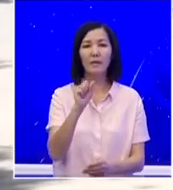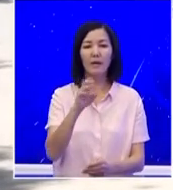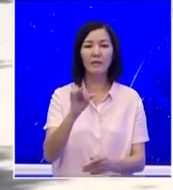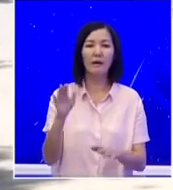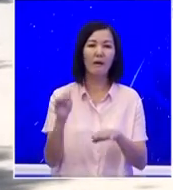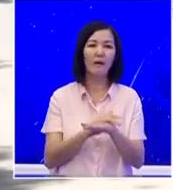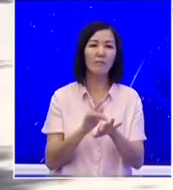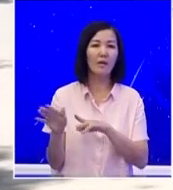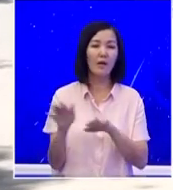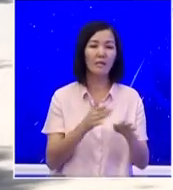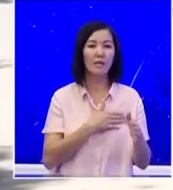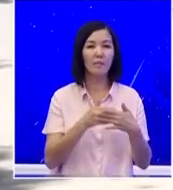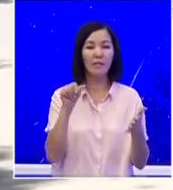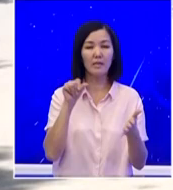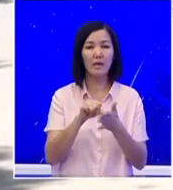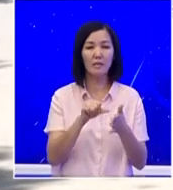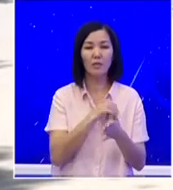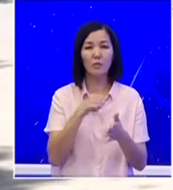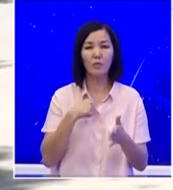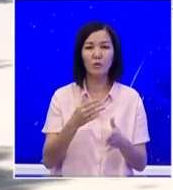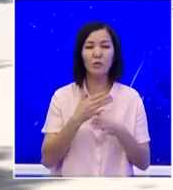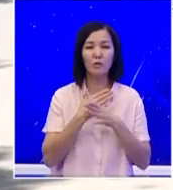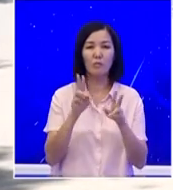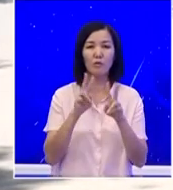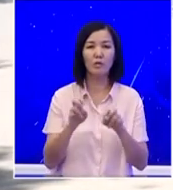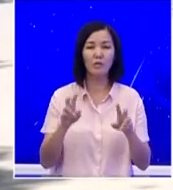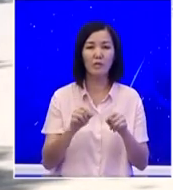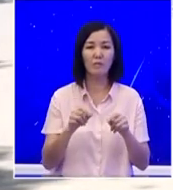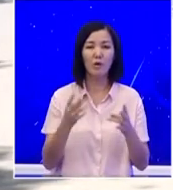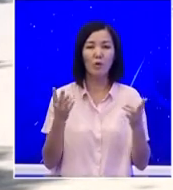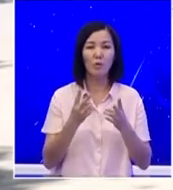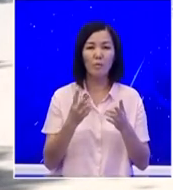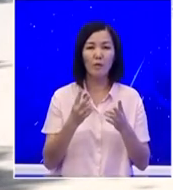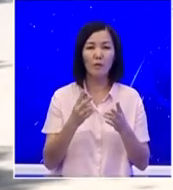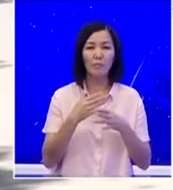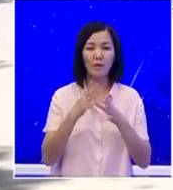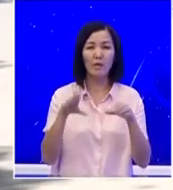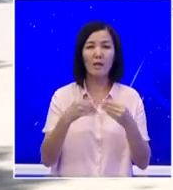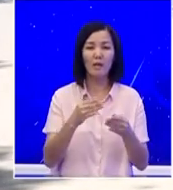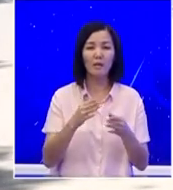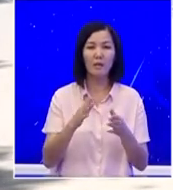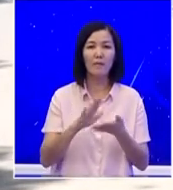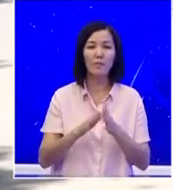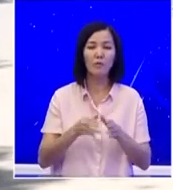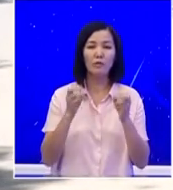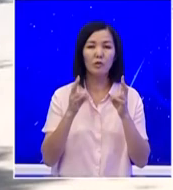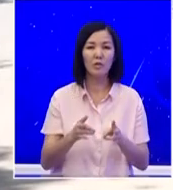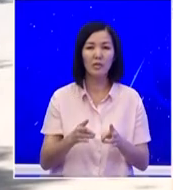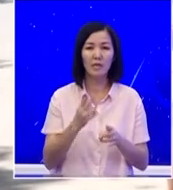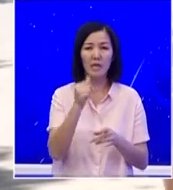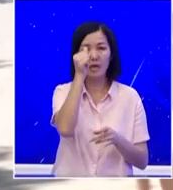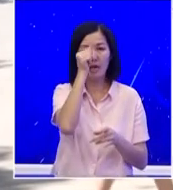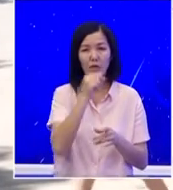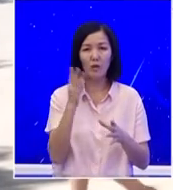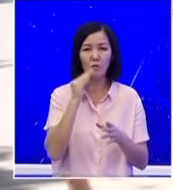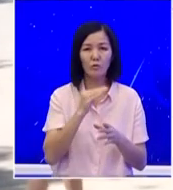қайырымдылық акцияларына белсенді қатысады. Өзі деме үшін іздестіріп, мұқтаж отбасыларға көмек таратады. Мысалы, төтенше жағдай кезінде екі ай ішінде